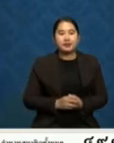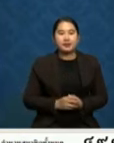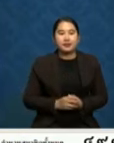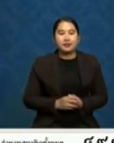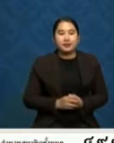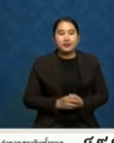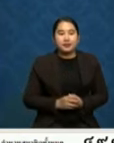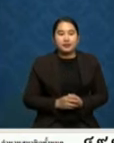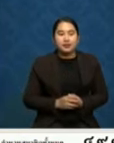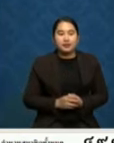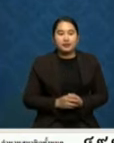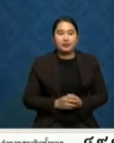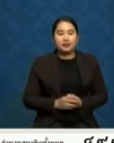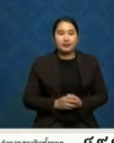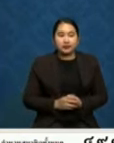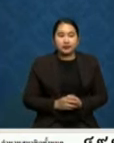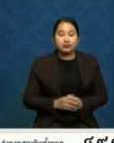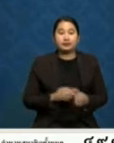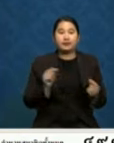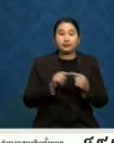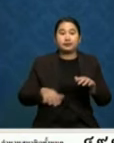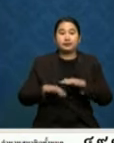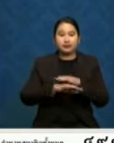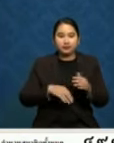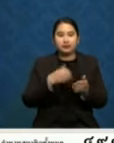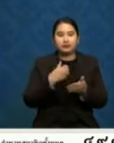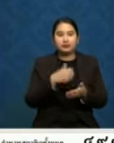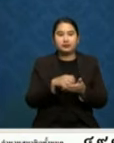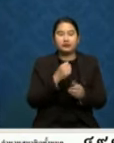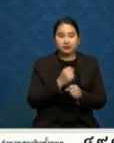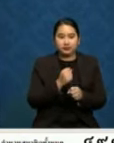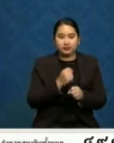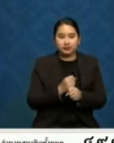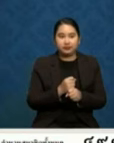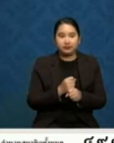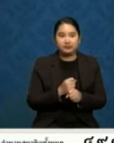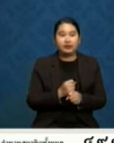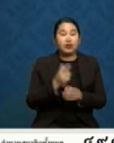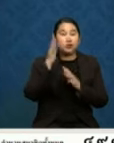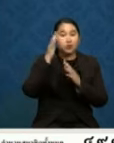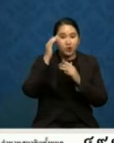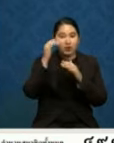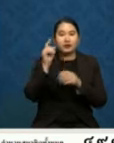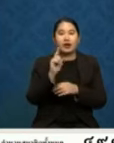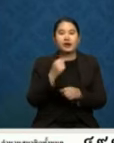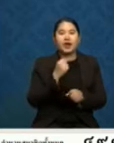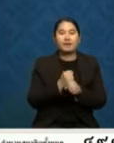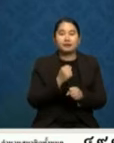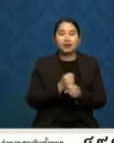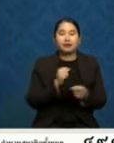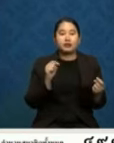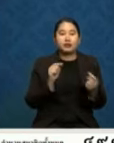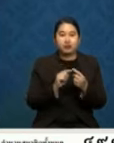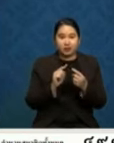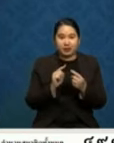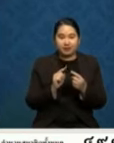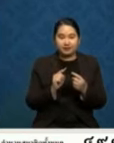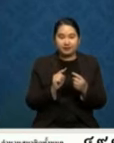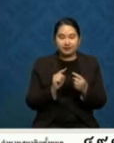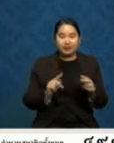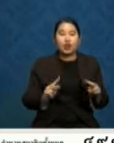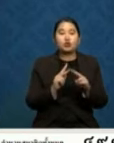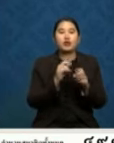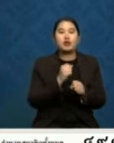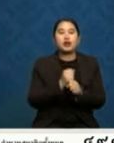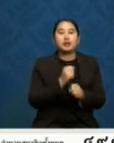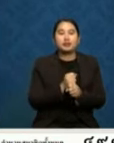ซึ่งอันนี้ก็เป็นในขั้นต้นนะครับที่พวกเราได้ดำเนินการมาซึ่งหวังว่าจะทำให้การทำงานของหน่วยงานเนี่ยมีความกระชับ